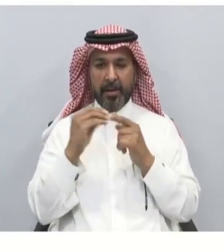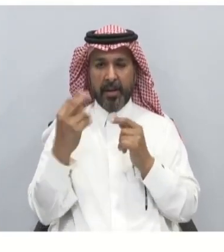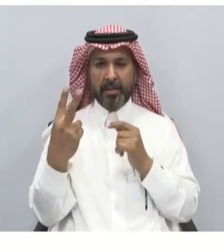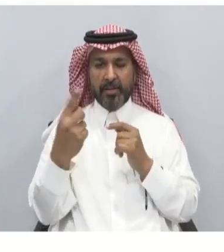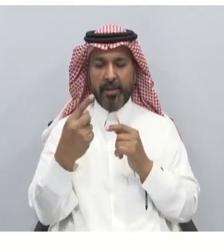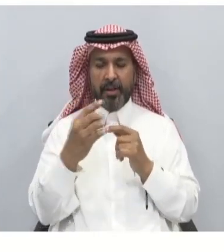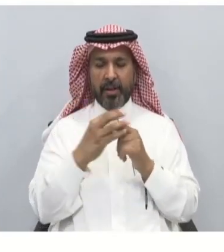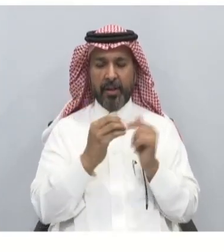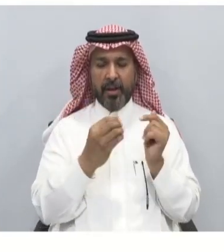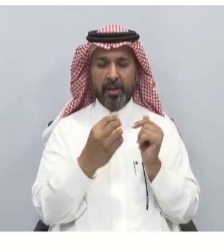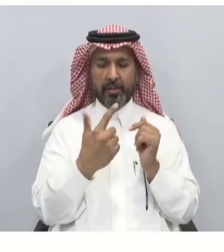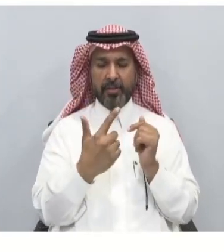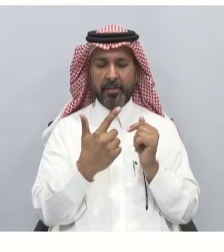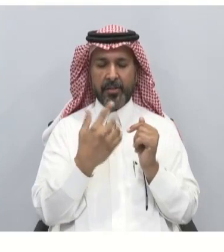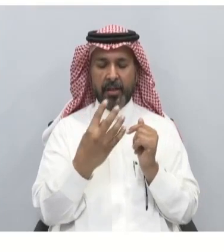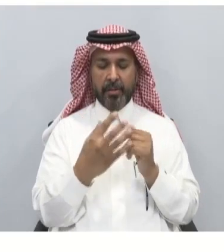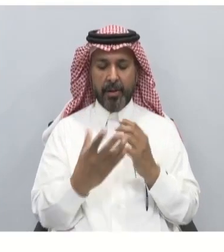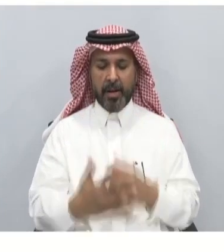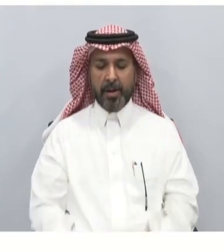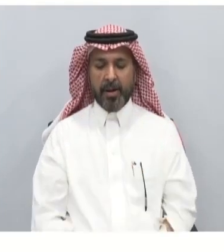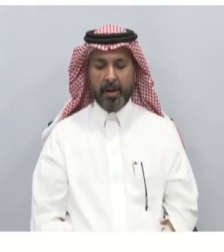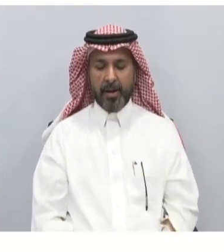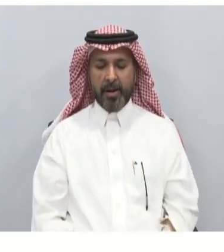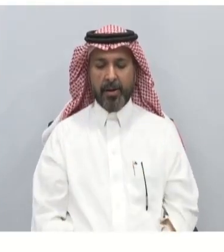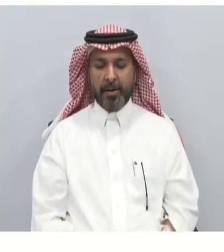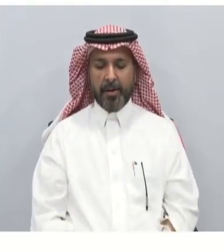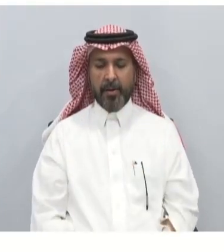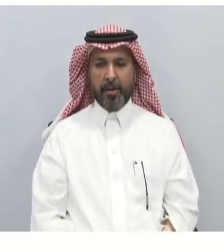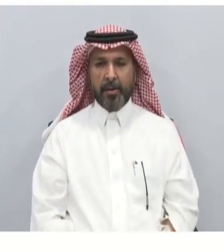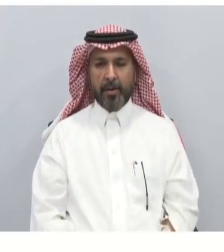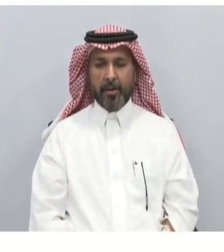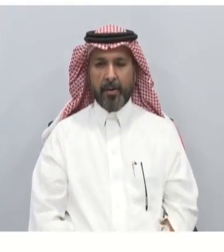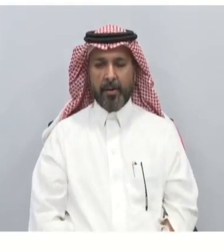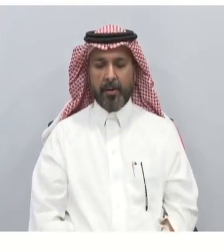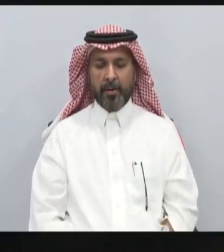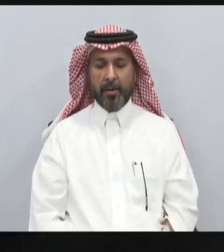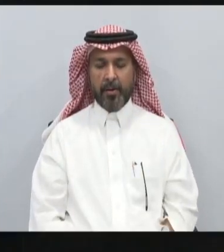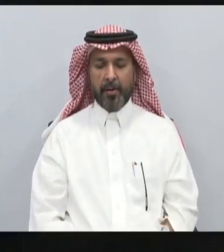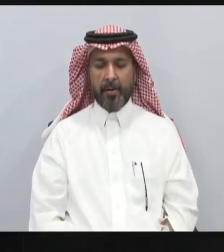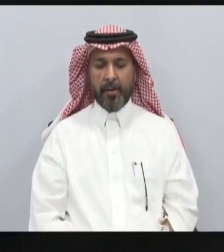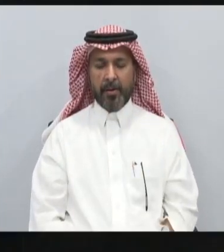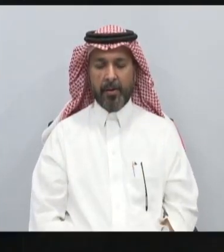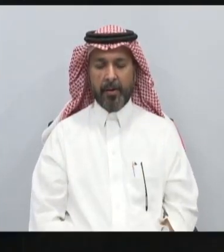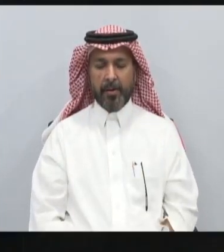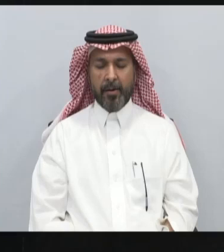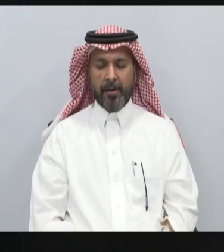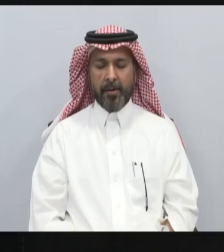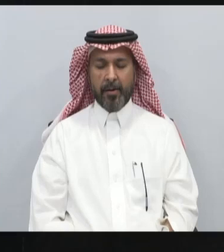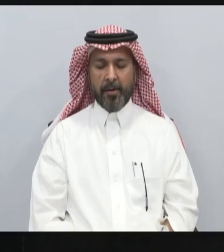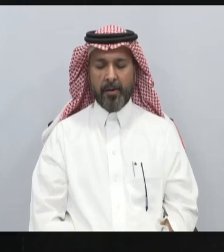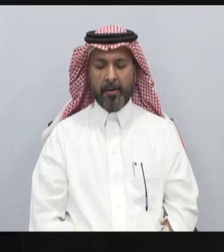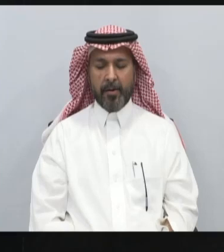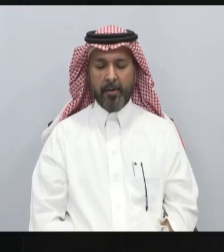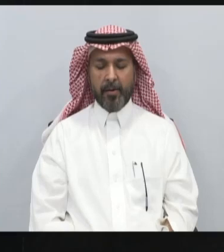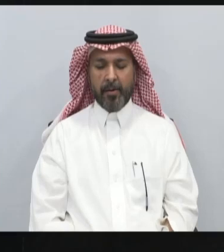الثالث أطرح منه الثاني، الثاني أطرح منه الأول، الثالث أطرح منه الحد الذي يسبقه، الحد أطرح منها